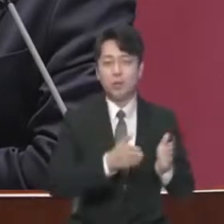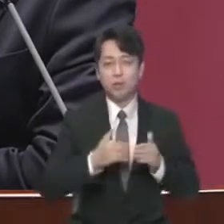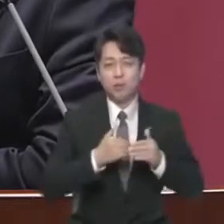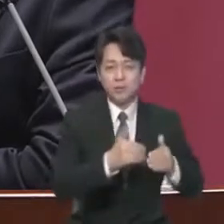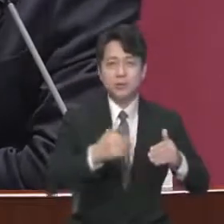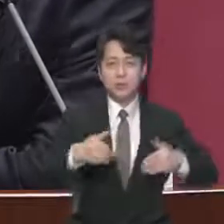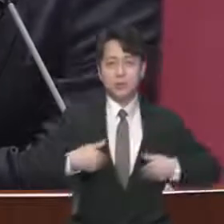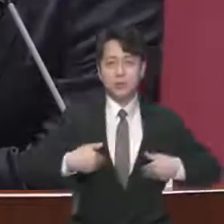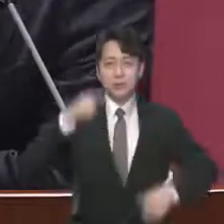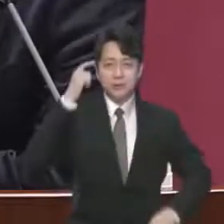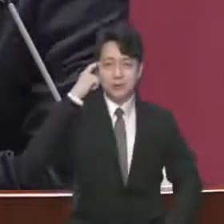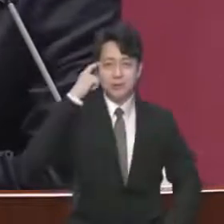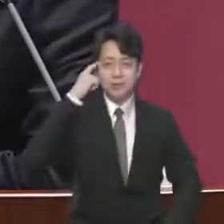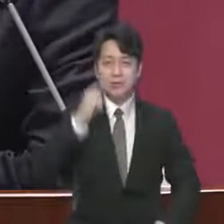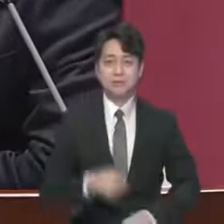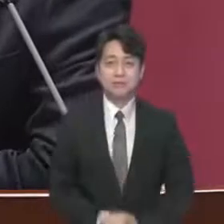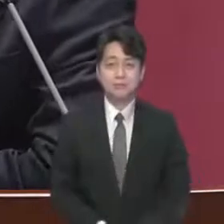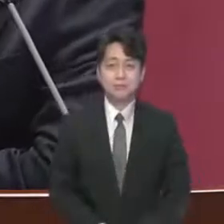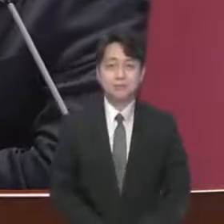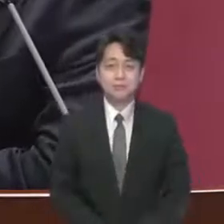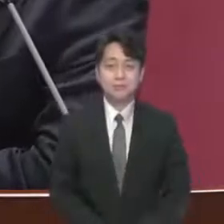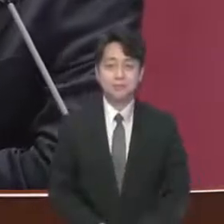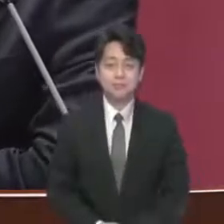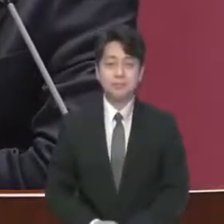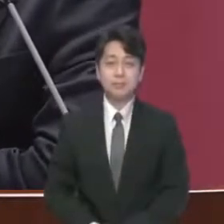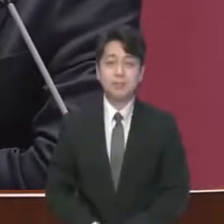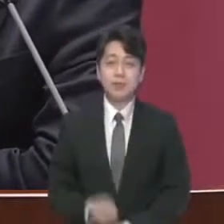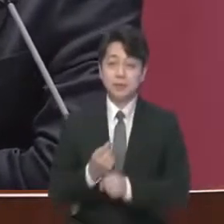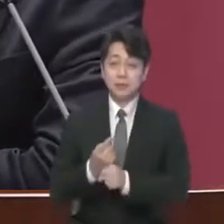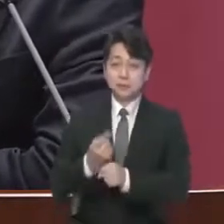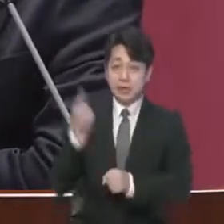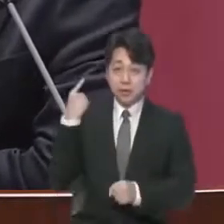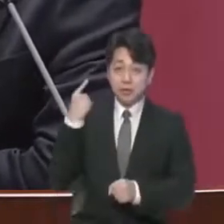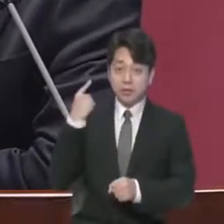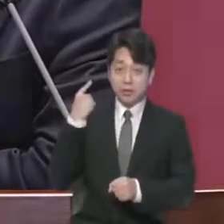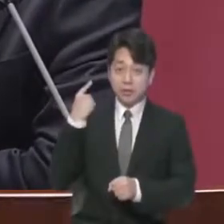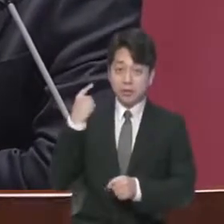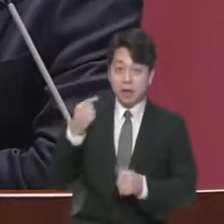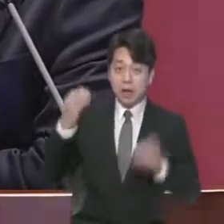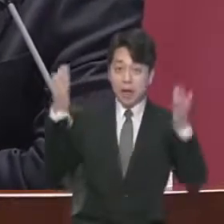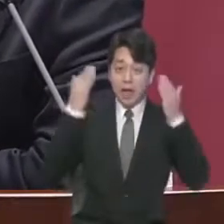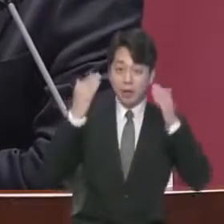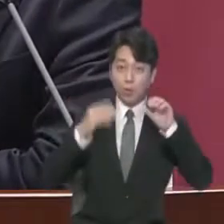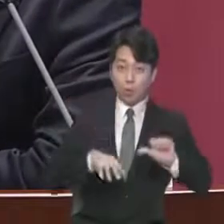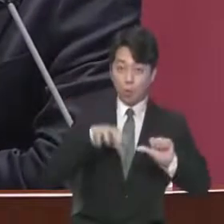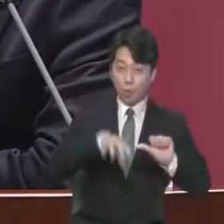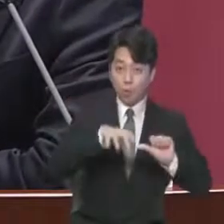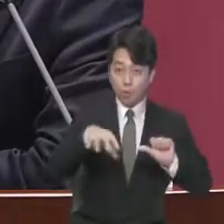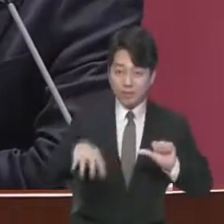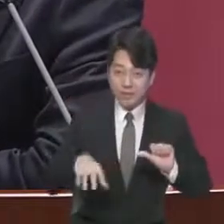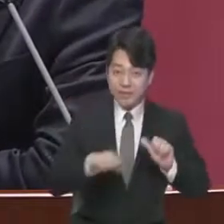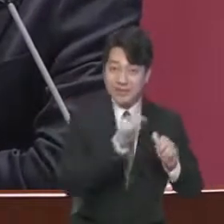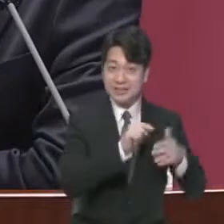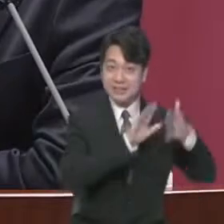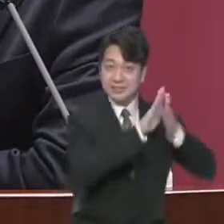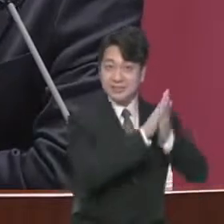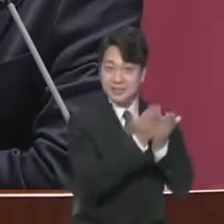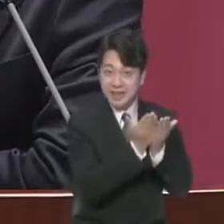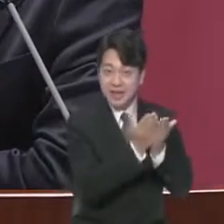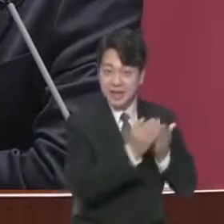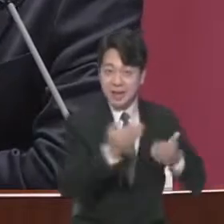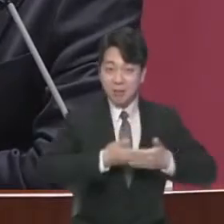있습니다. 여가부를 통해서 작년에 5개 학교에 7종 10권, 그러니까 50권의 책이 배포가 됐고 올해는 10개 학교에 배포할 계획이었으나